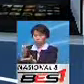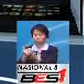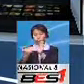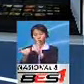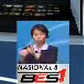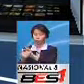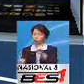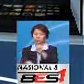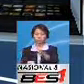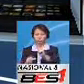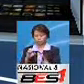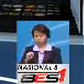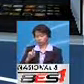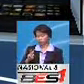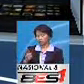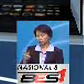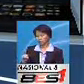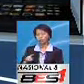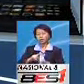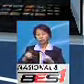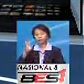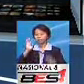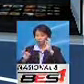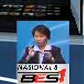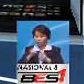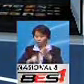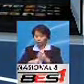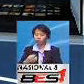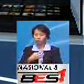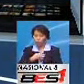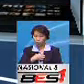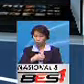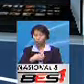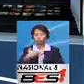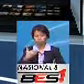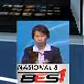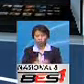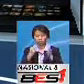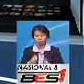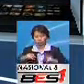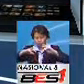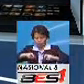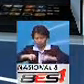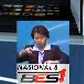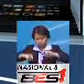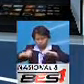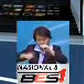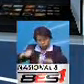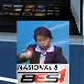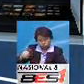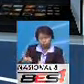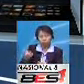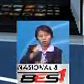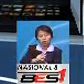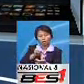multimedia Malaysia skmm sebaliknya jika ada sebarang aduan yang diterima barulah badan penyiasat akan mengkaji sama ada Laporan